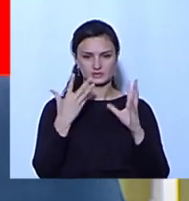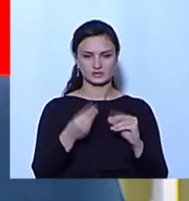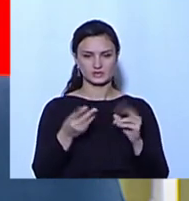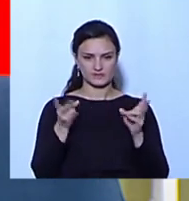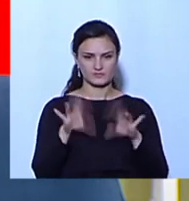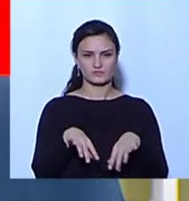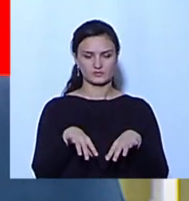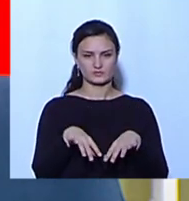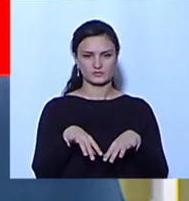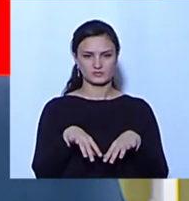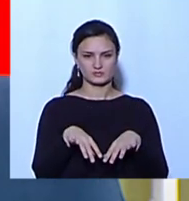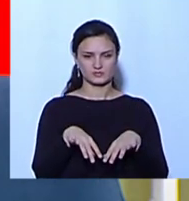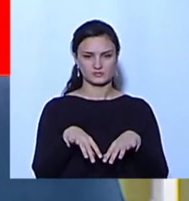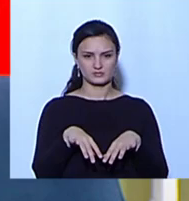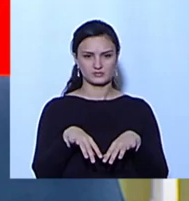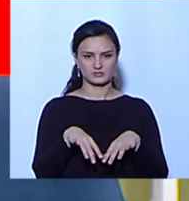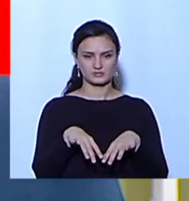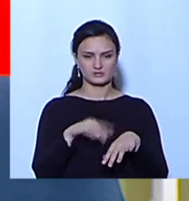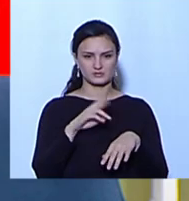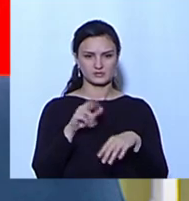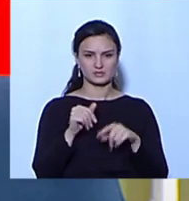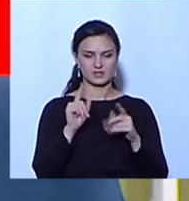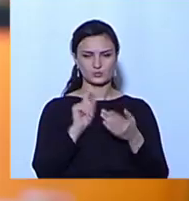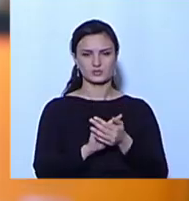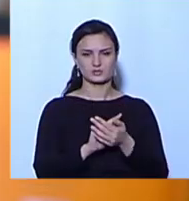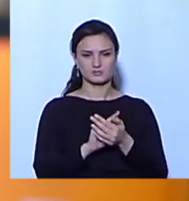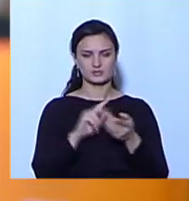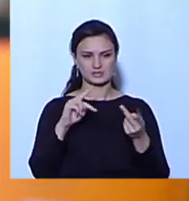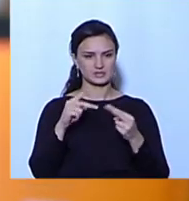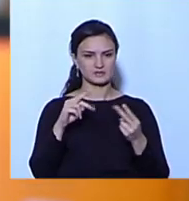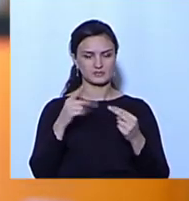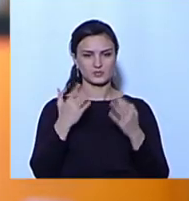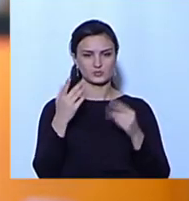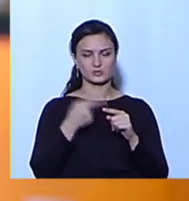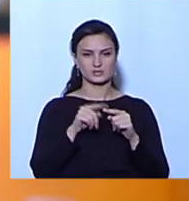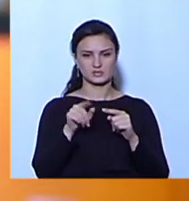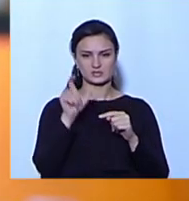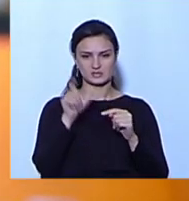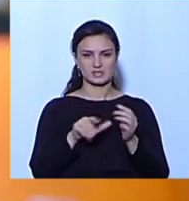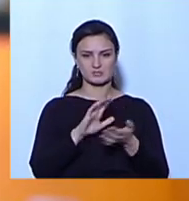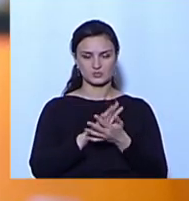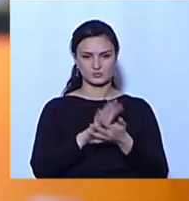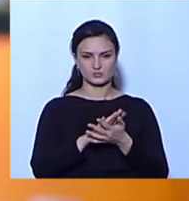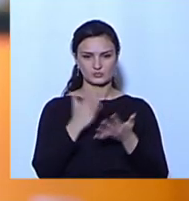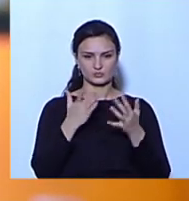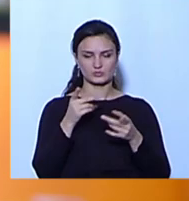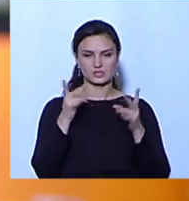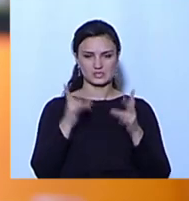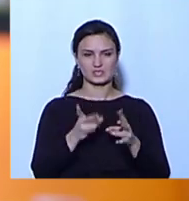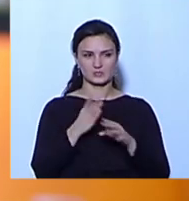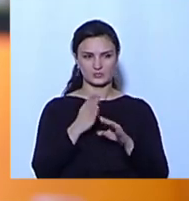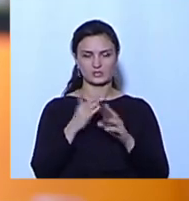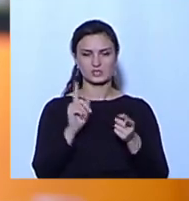განმავლობაში დავტოვოთ პაციენტთან და აუცილებლად იცვლება შარდმიმღები, თუ ის ვიზუალურად არის დაბინძურებული და თუ